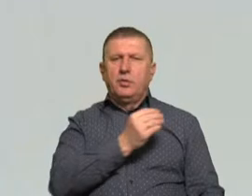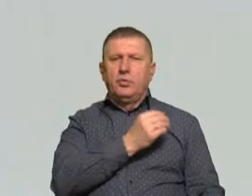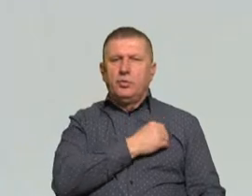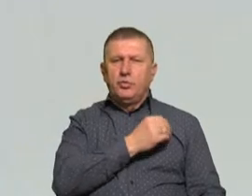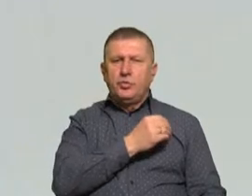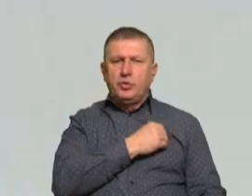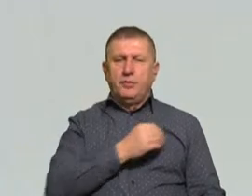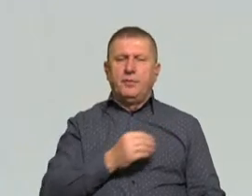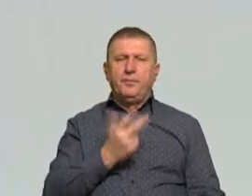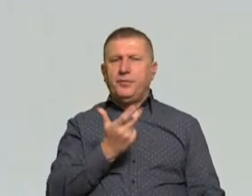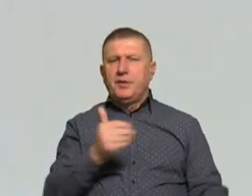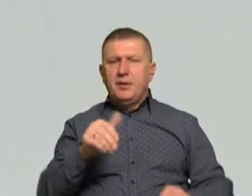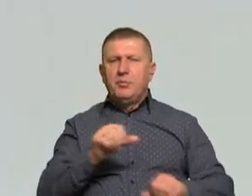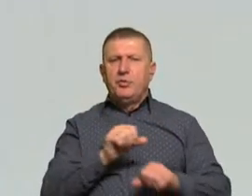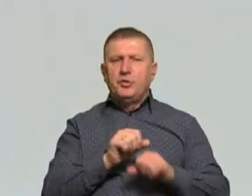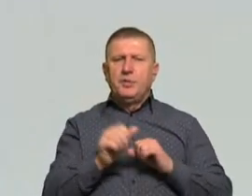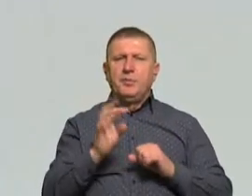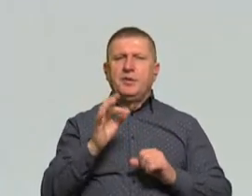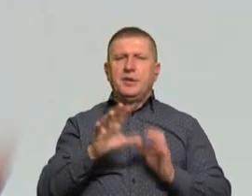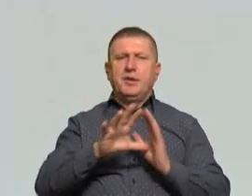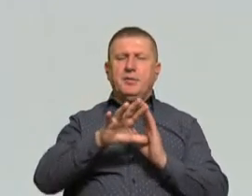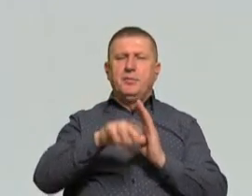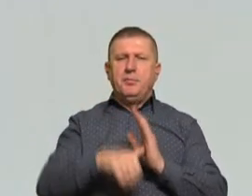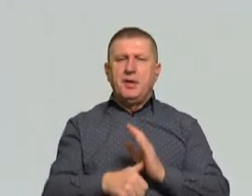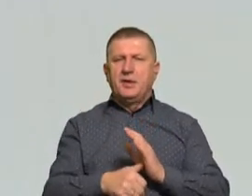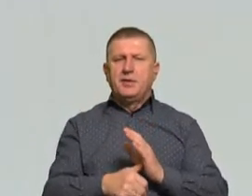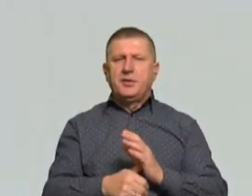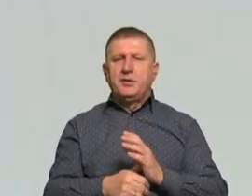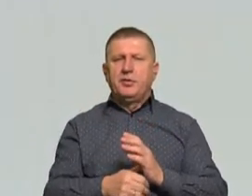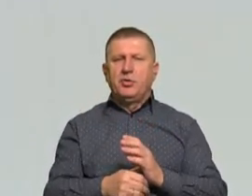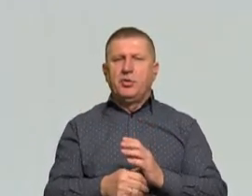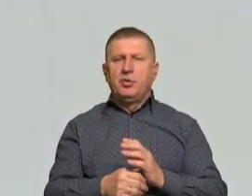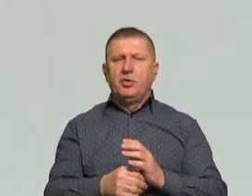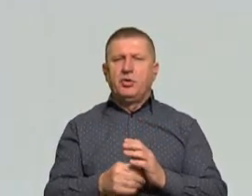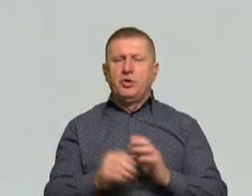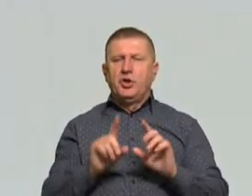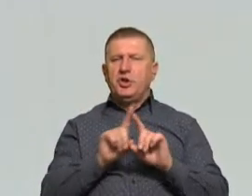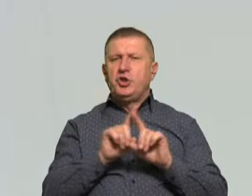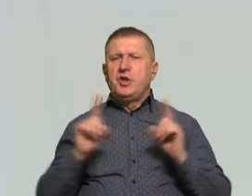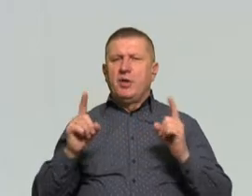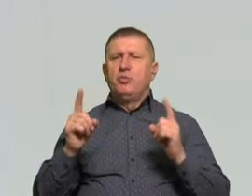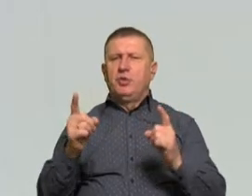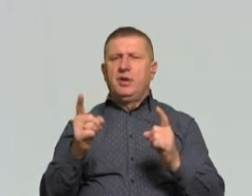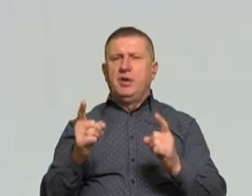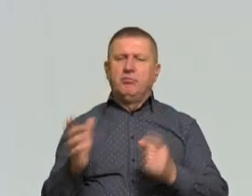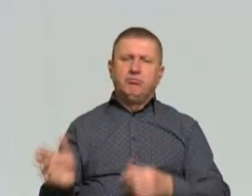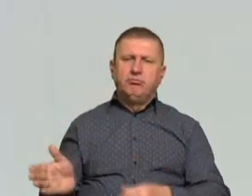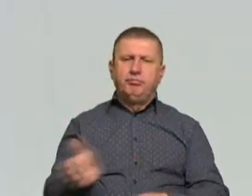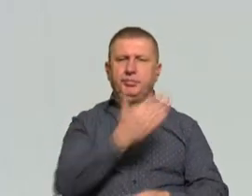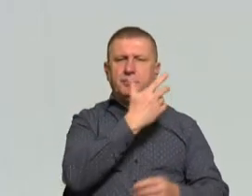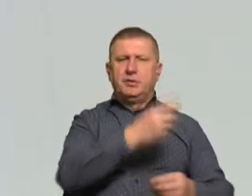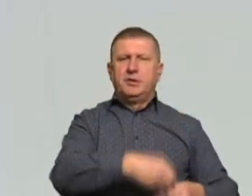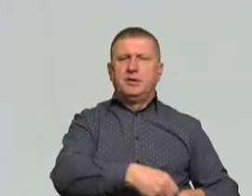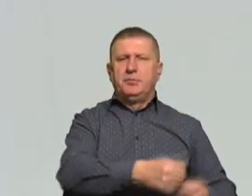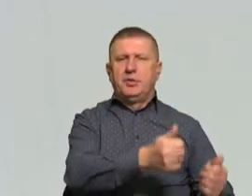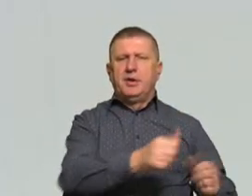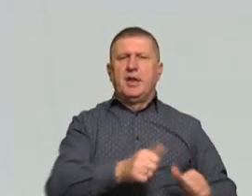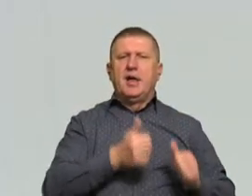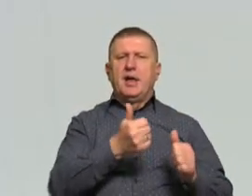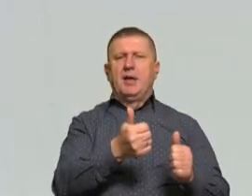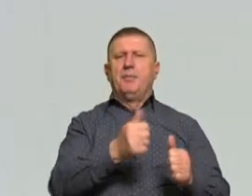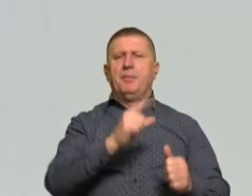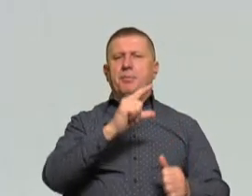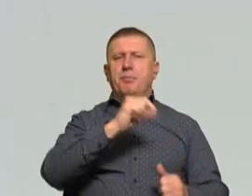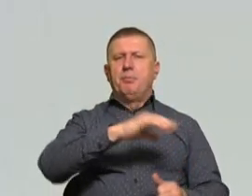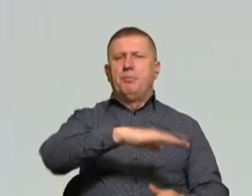uczciwością. Nie może być tak, że miasto pozbywa się jakichś cennych działek wartych wiele milionów tylko po to, żeby wybudować na przykład parking